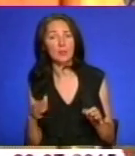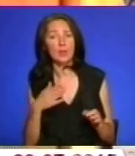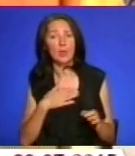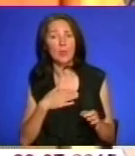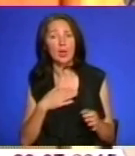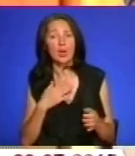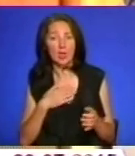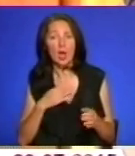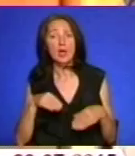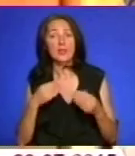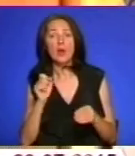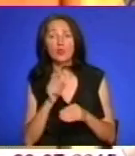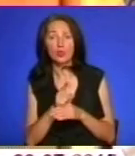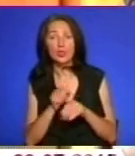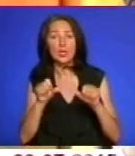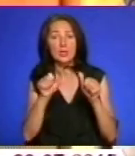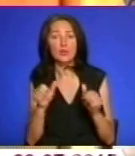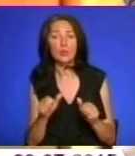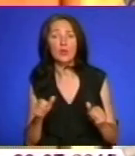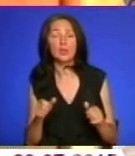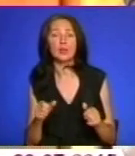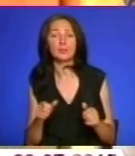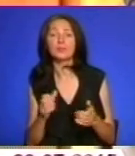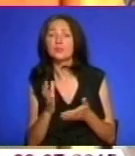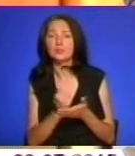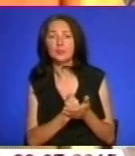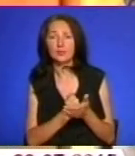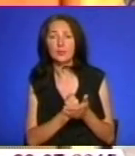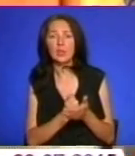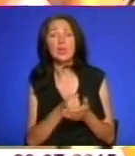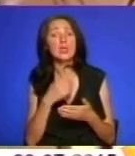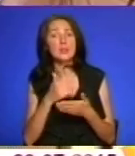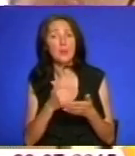дав доручення взагалі сформувати потенційний список,